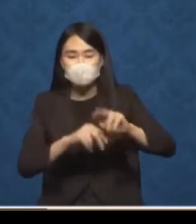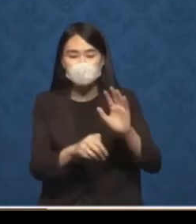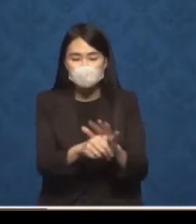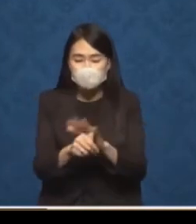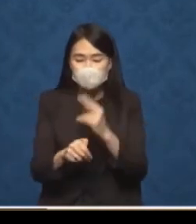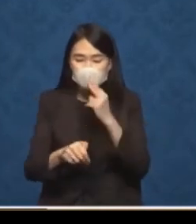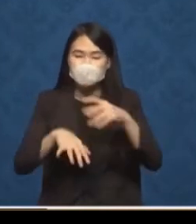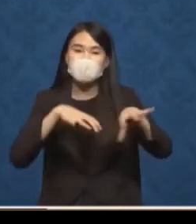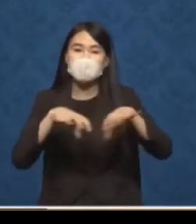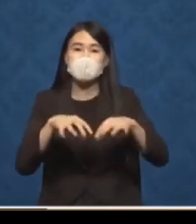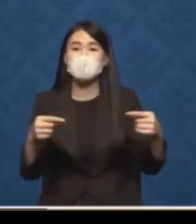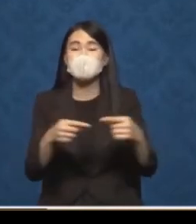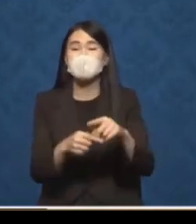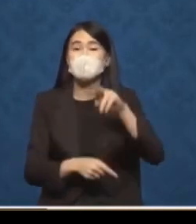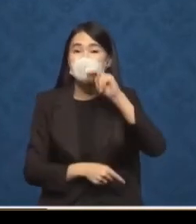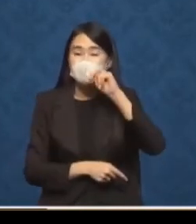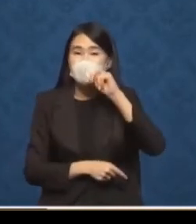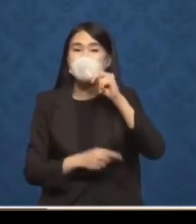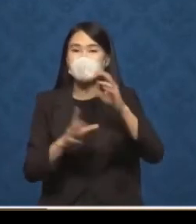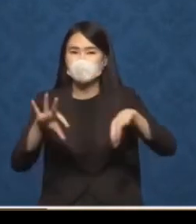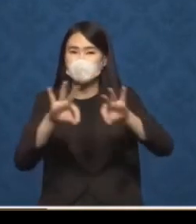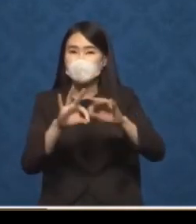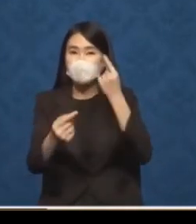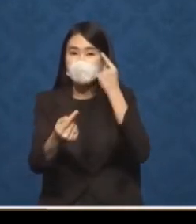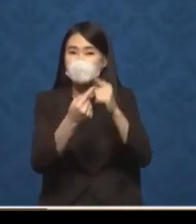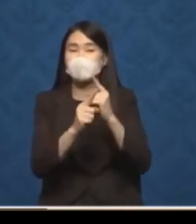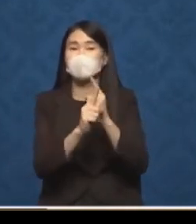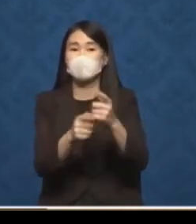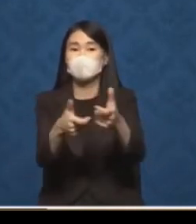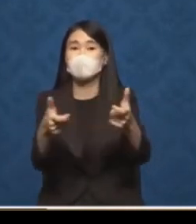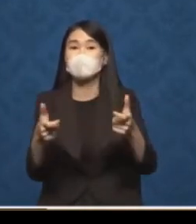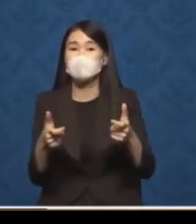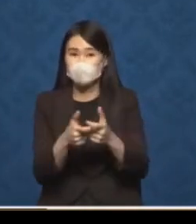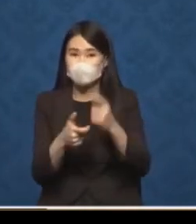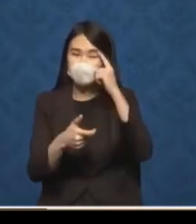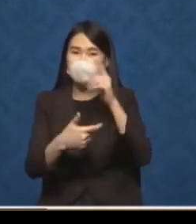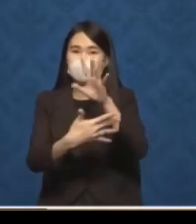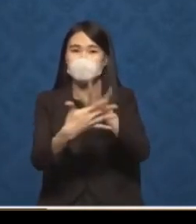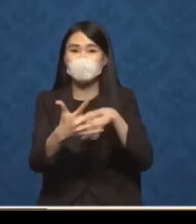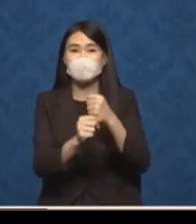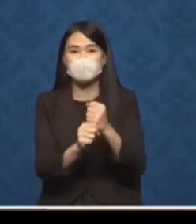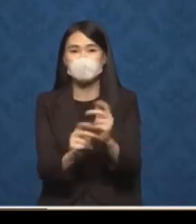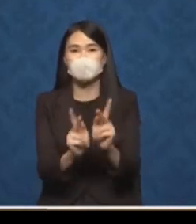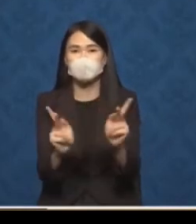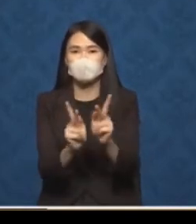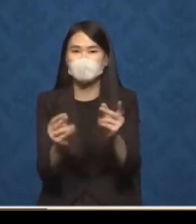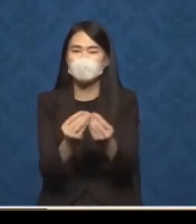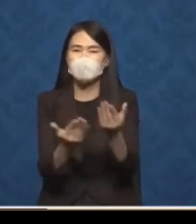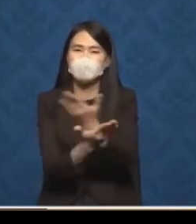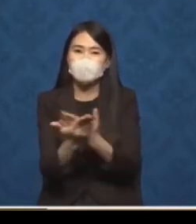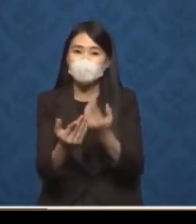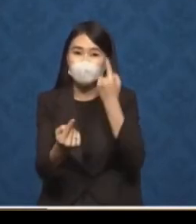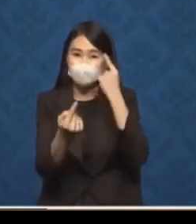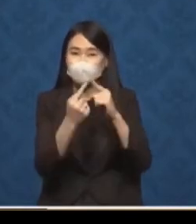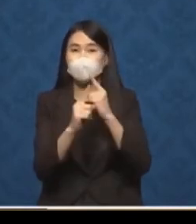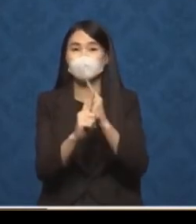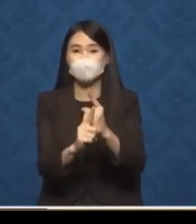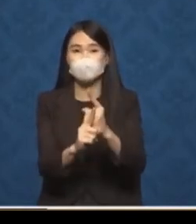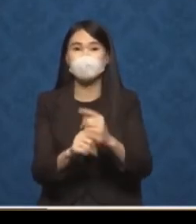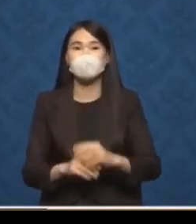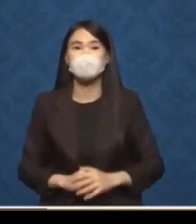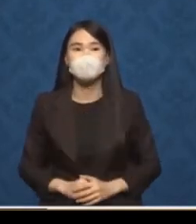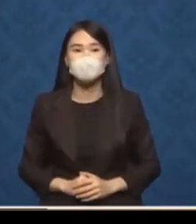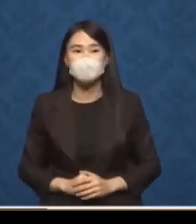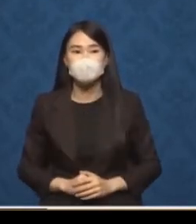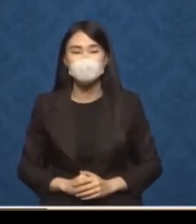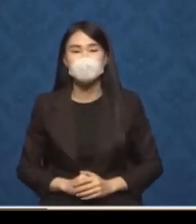ริหารจัดการน้ำซึ่งตรงตามวัตถุประสงค์ที่กรรมาธิการนี้ได้จัดตั้งขึ้นมา